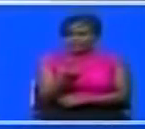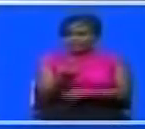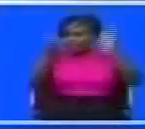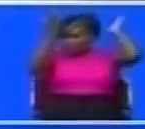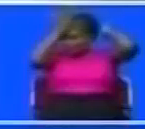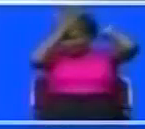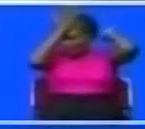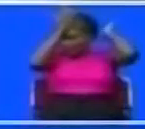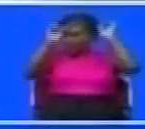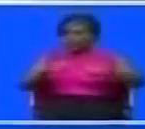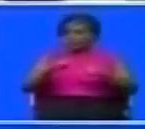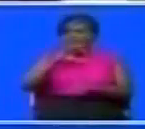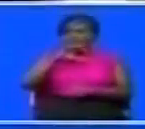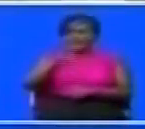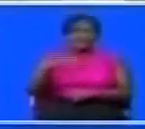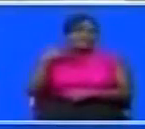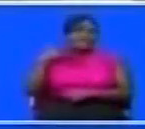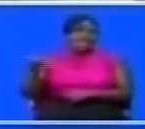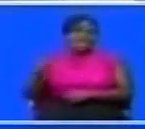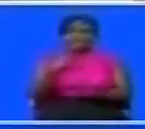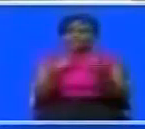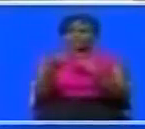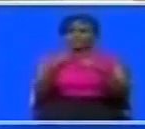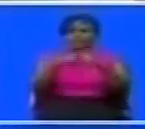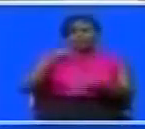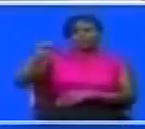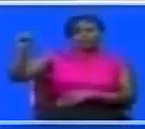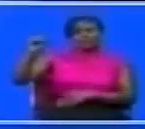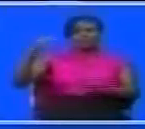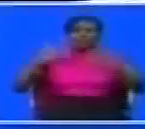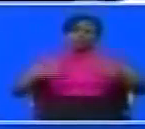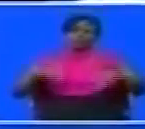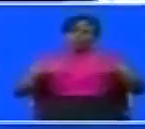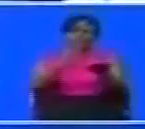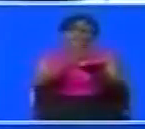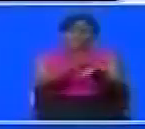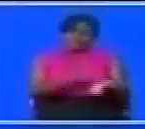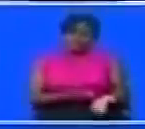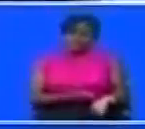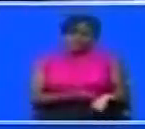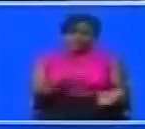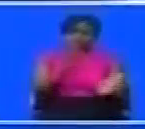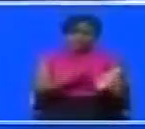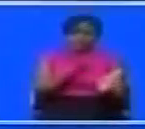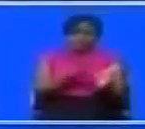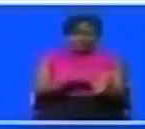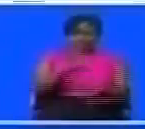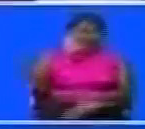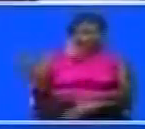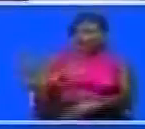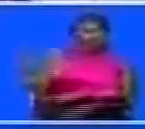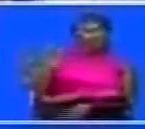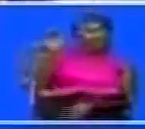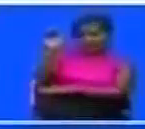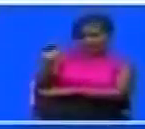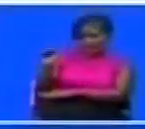Francis anapaswa kukemea matamshi ya uchochezi kutoka kwa wanasiasa ambao baadhi yao ni washiriki wa kanisa lake.